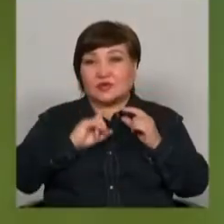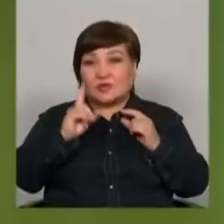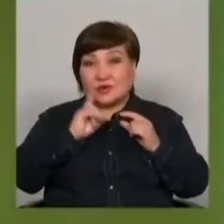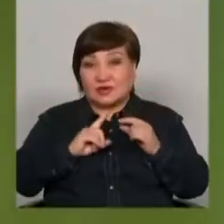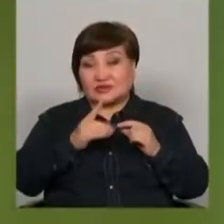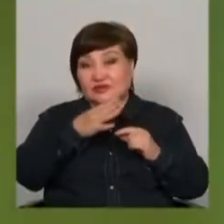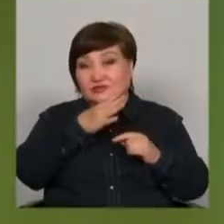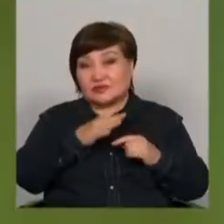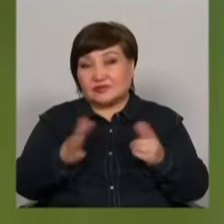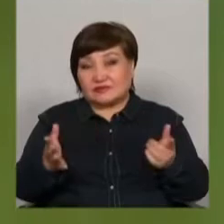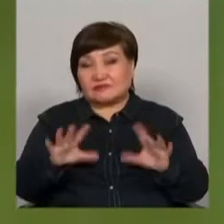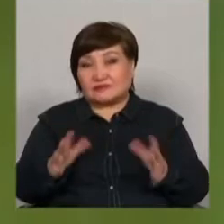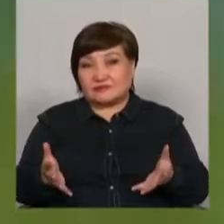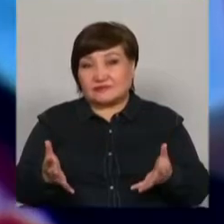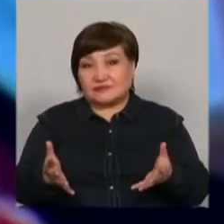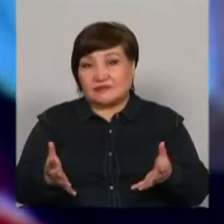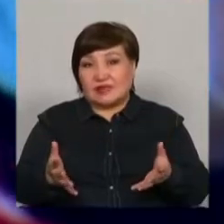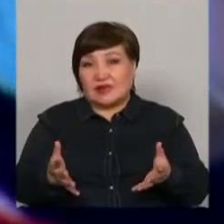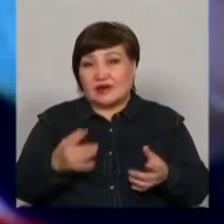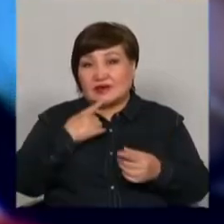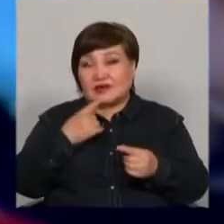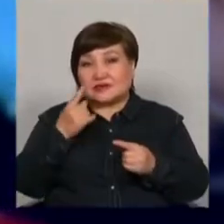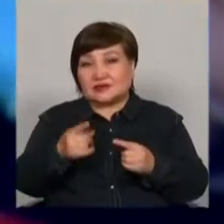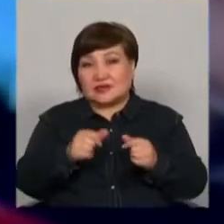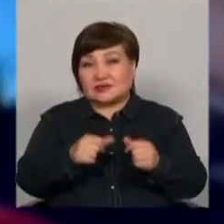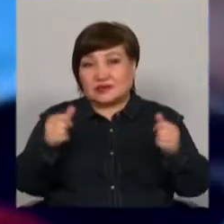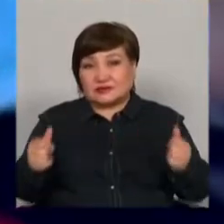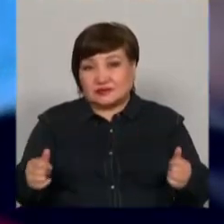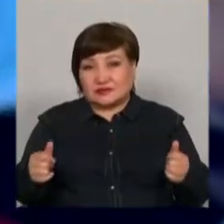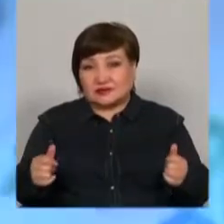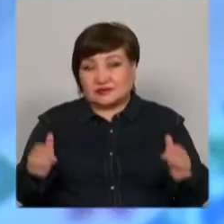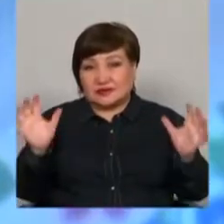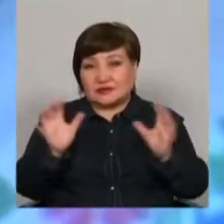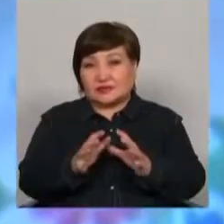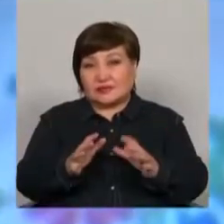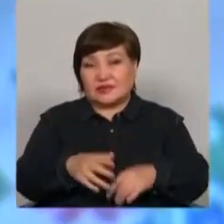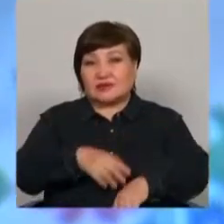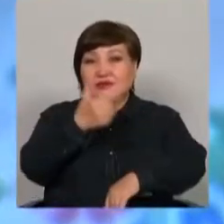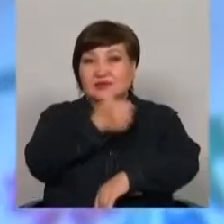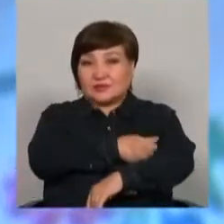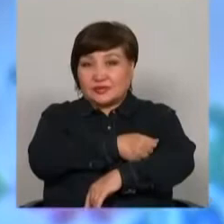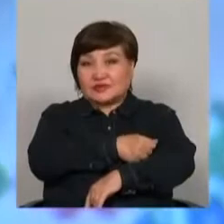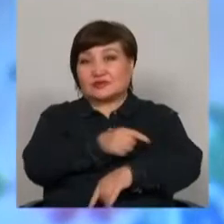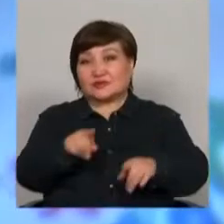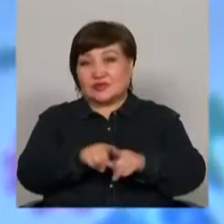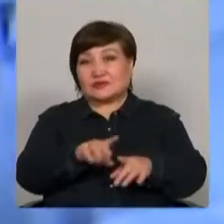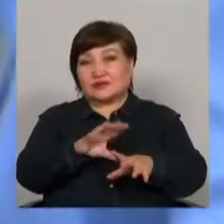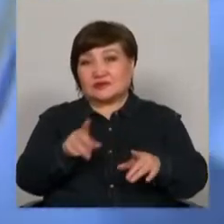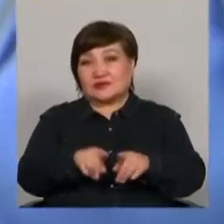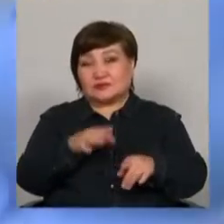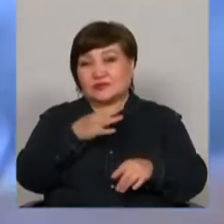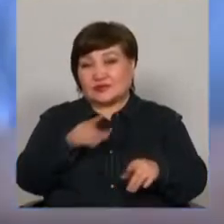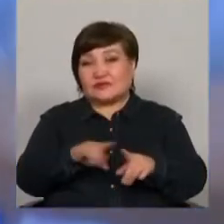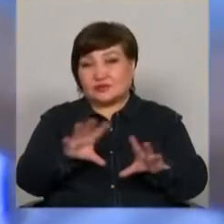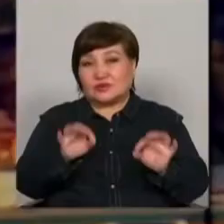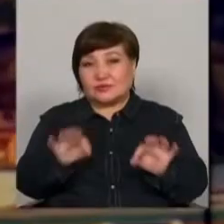Қайтадан шамалы алшақтық сақтап, екпе салмағандар екпе салдырсақ, сөйгізе бәрі ретке келді деп ойлаймын.